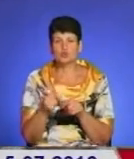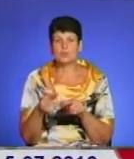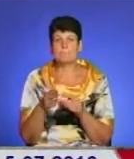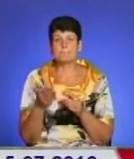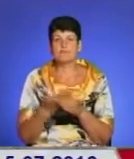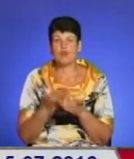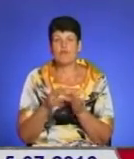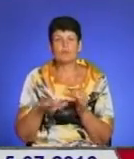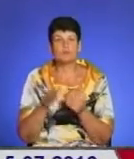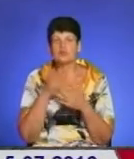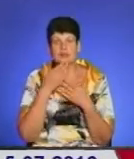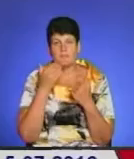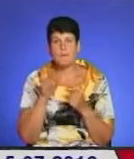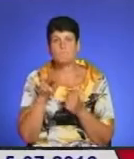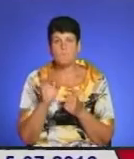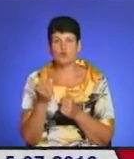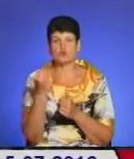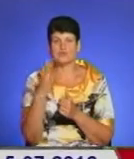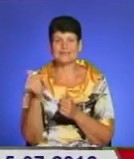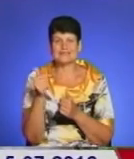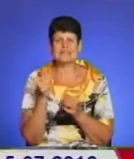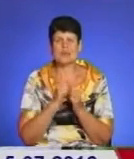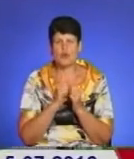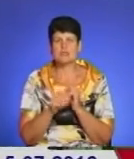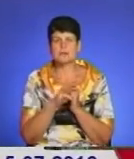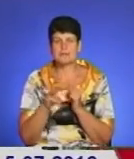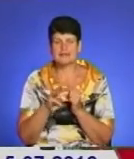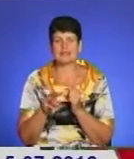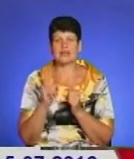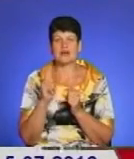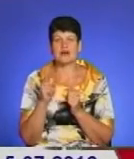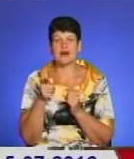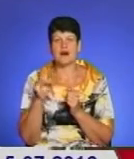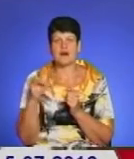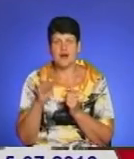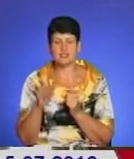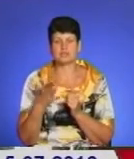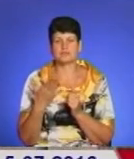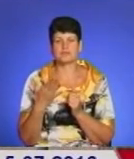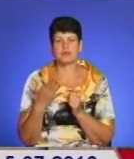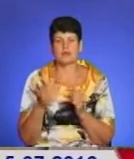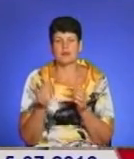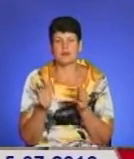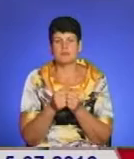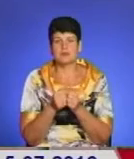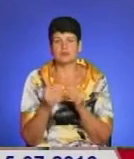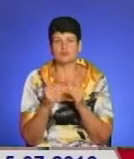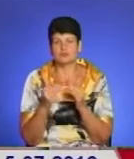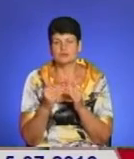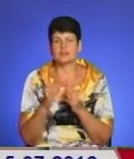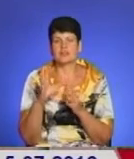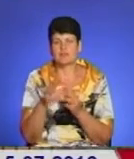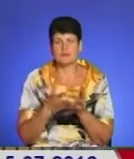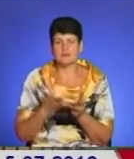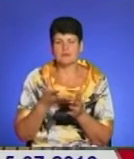площ немає. По 14 гривень за кожен метр квадратний гаража, присадибних та господарських будівель вам доплюсують